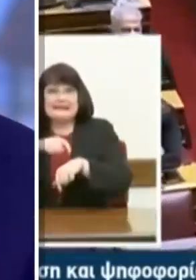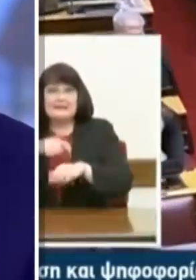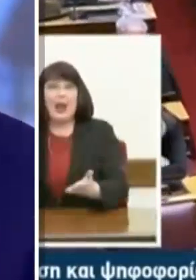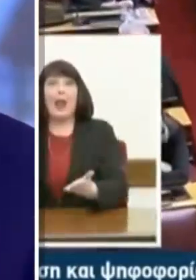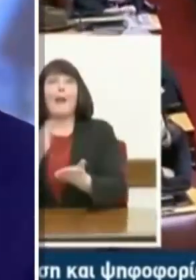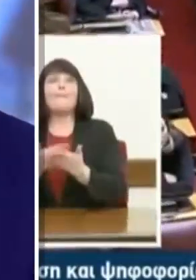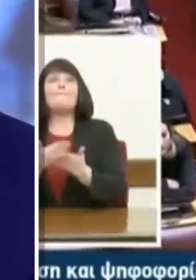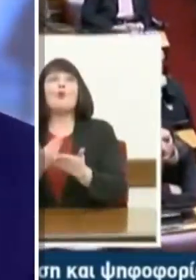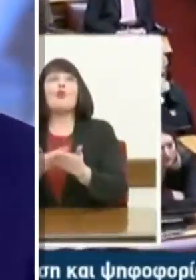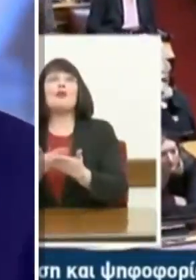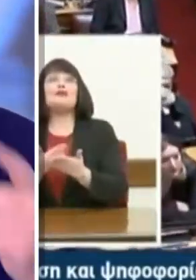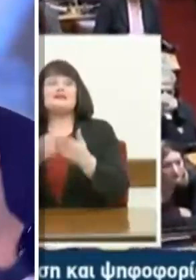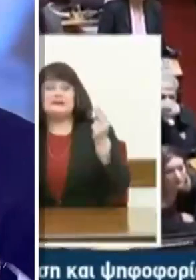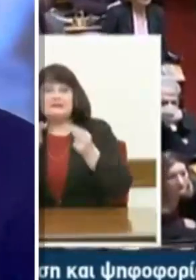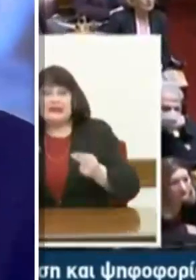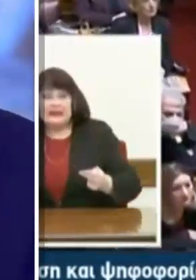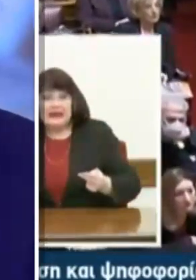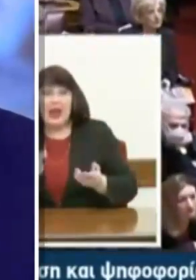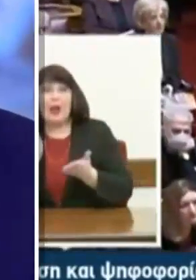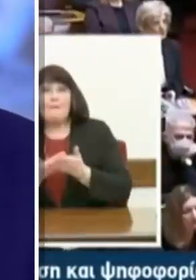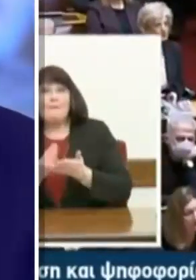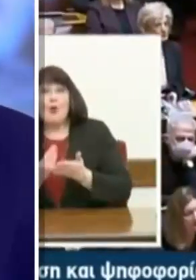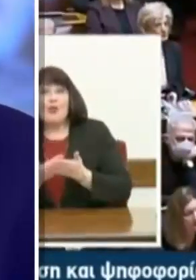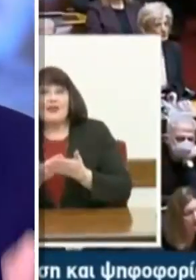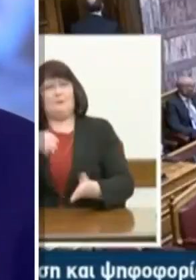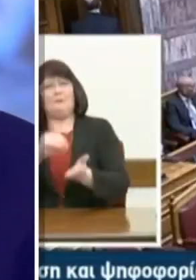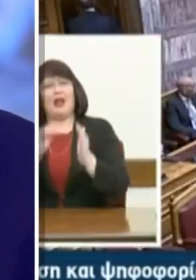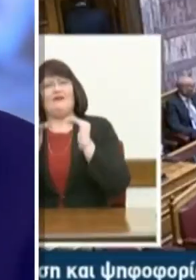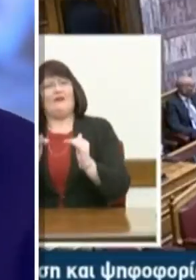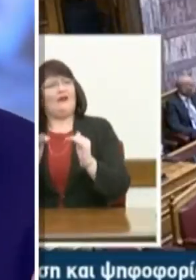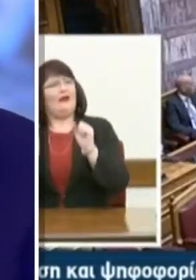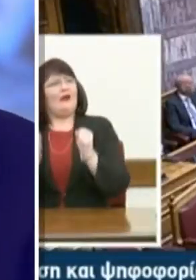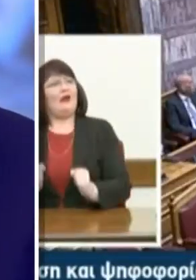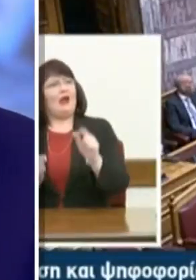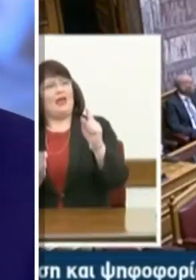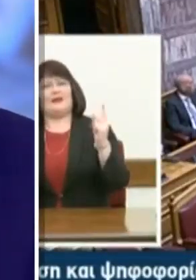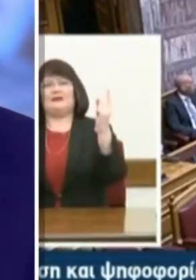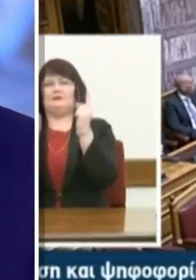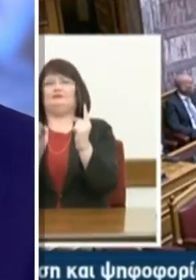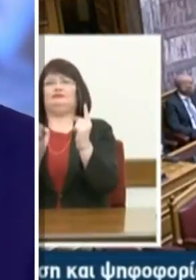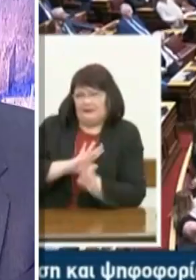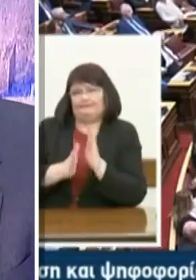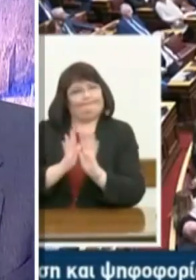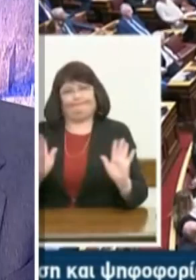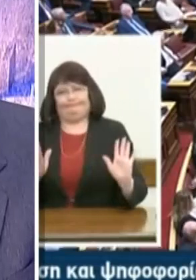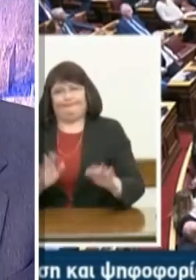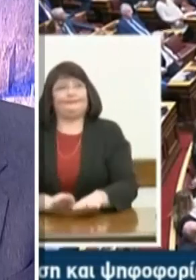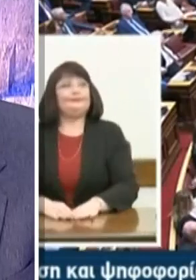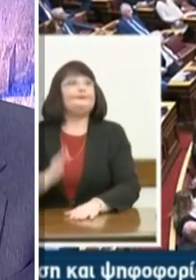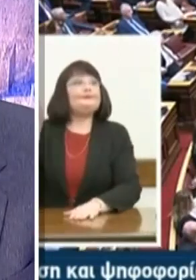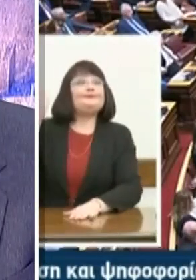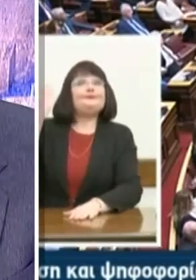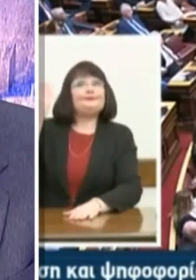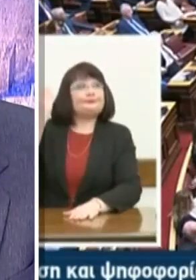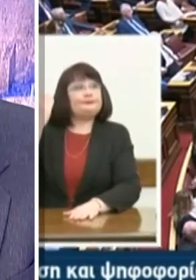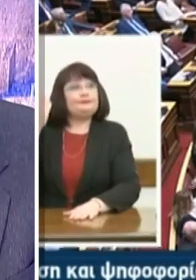αξιωματικούς. Αυτά τα παιδιά είναι οι ενσαρκωτές εθνικής ασφάλειας και ο επικεφαλής τους παρακολουθεί το κίνδυνο της εθνικής ασφάλειας. Έχουμε ένα καθαρό χρόνο